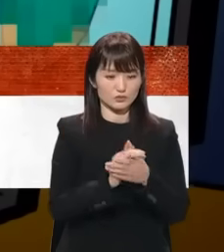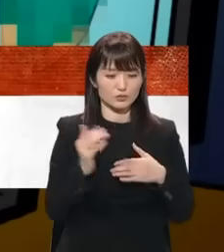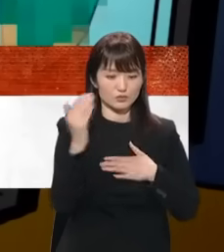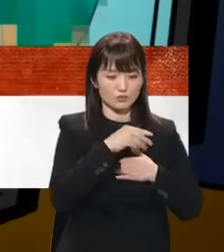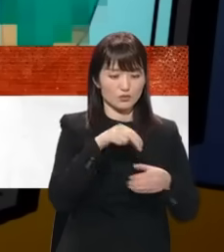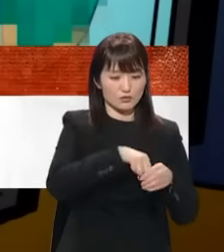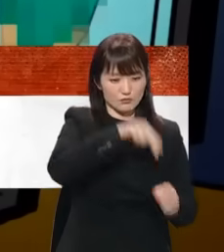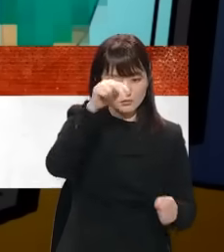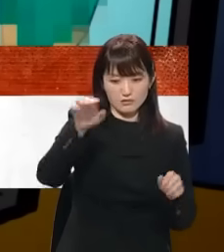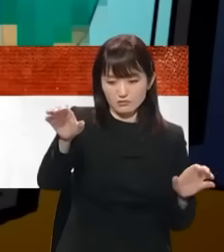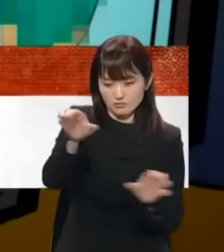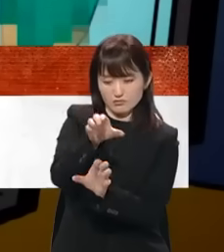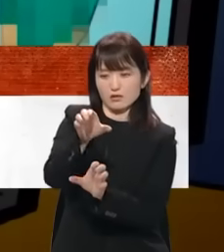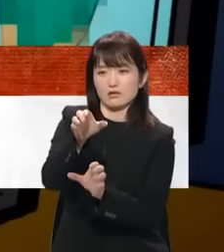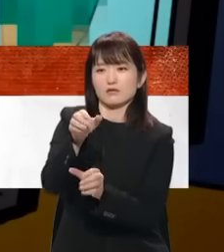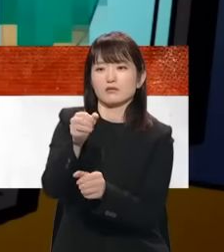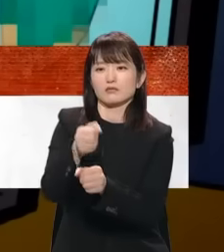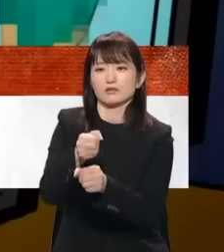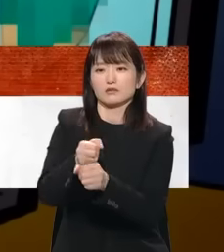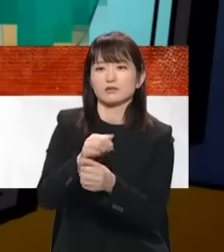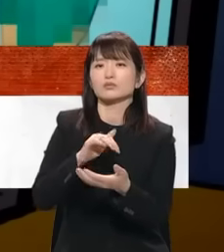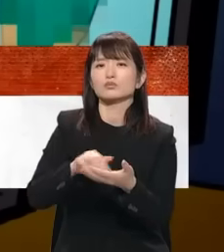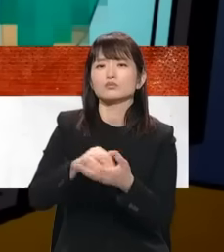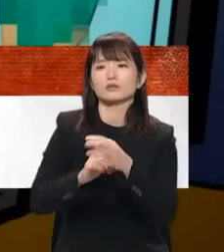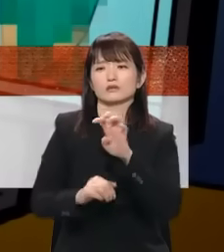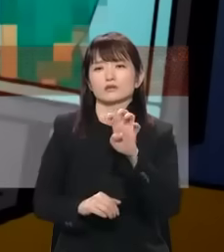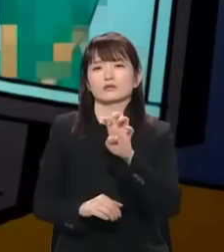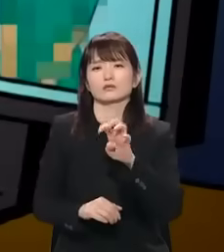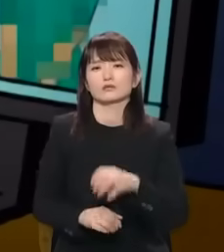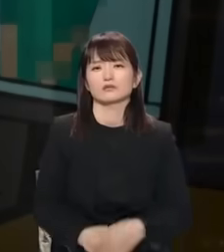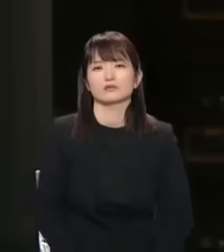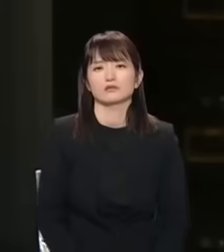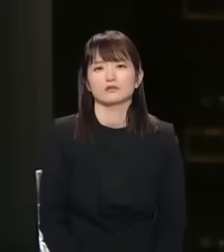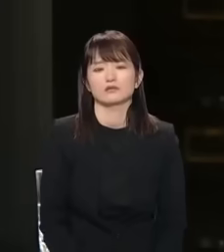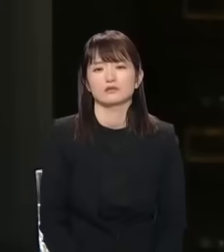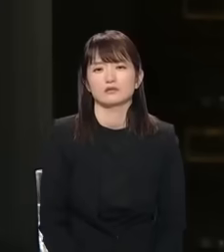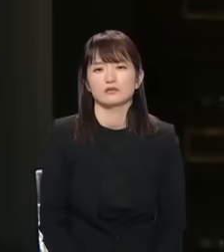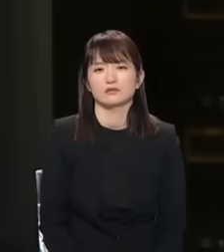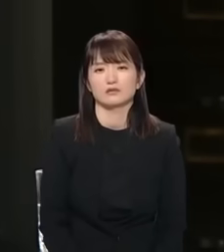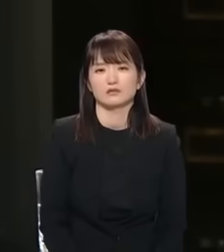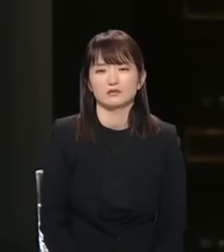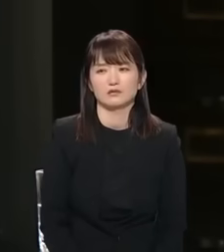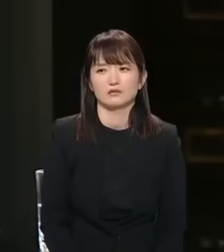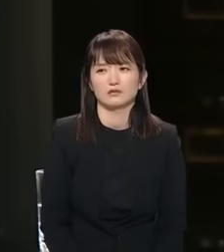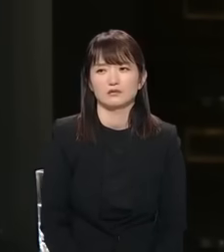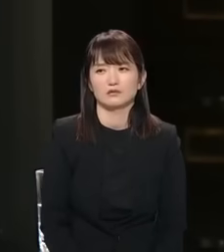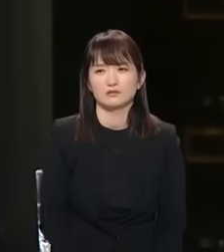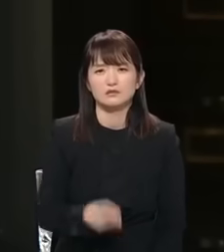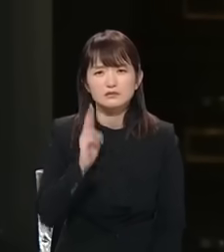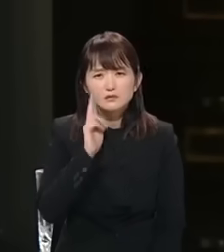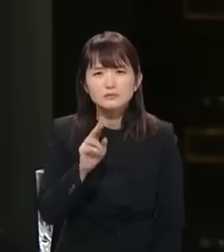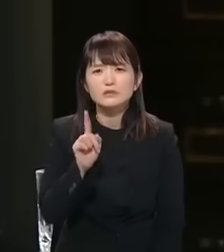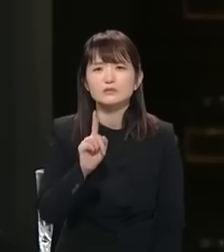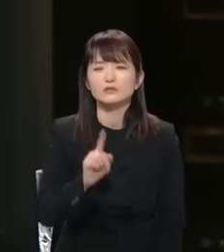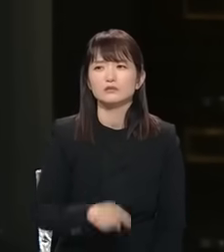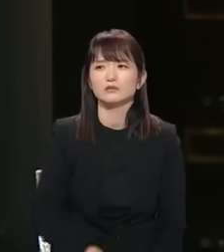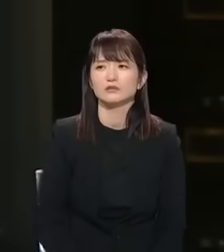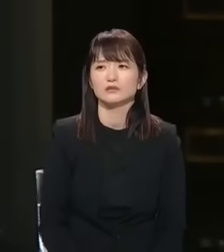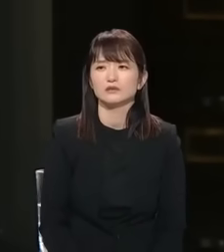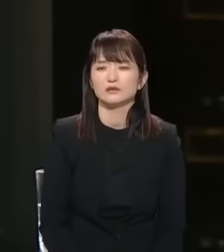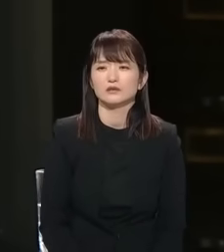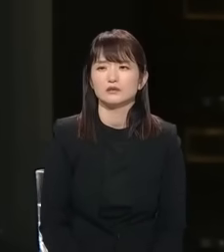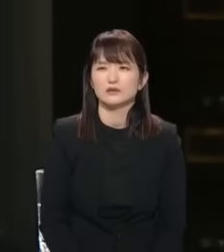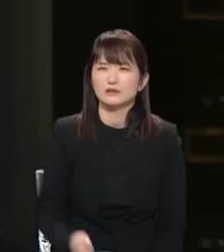받다게 한 40 여상 정도 되더라고요 보니까 자 양 변호사님 이게 심각한게 말이죠 그